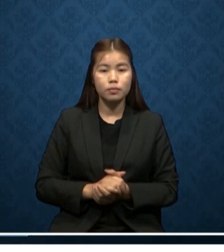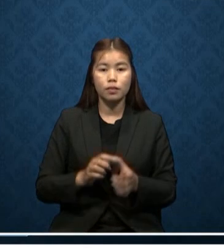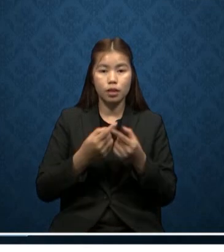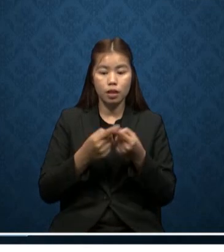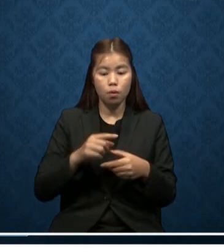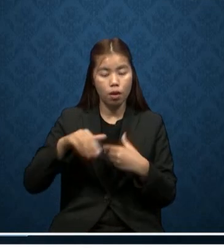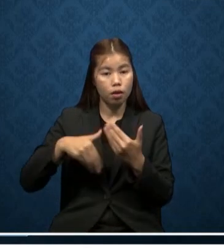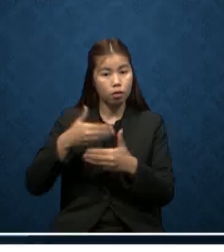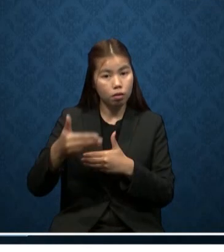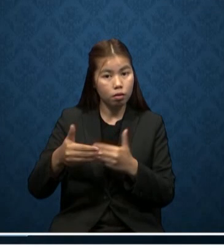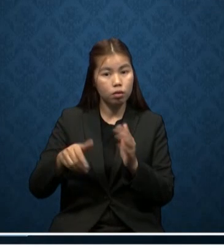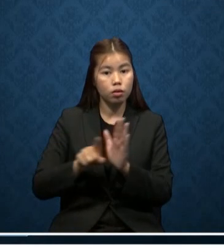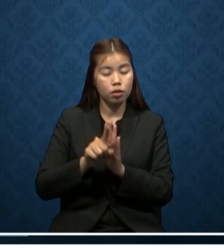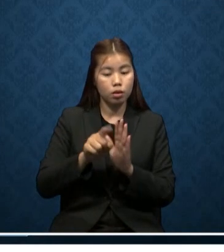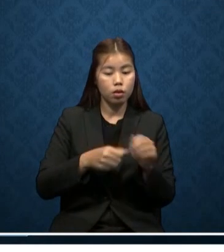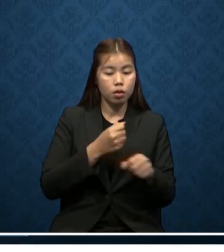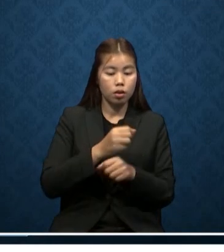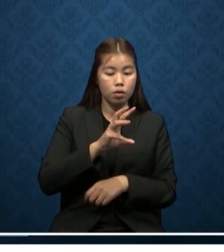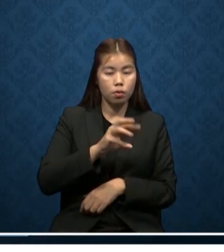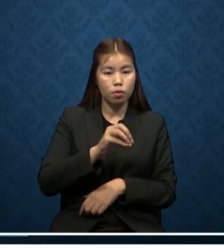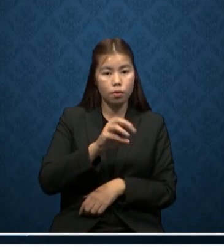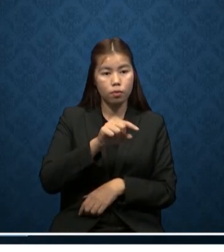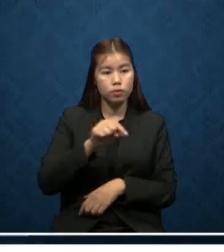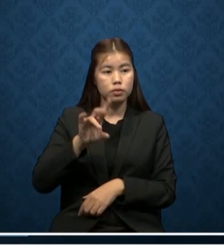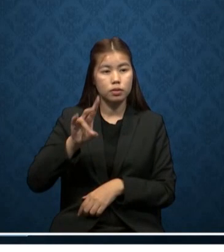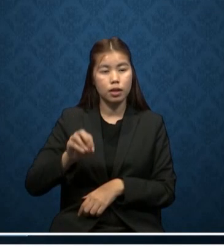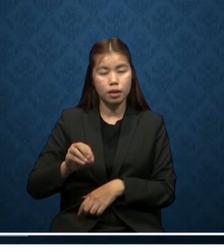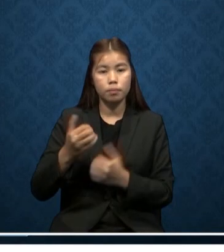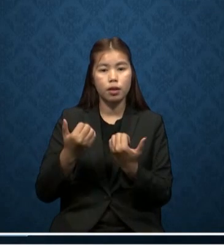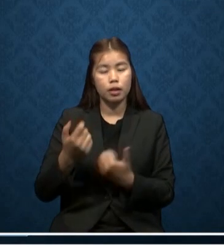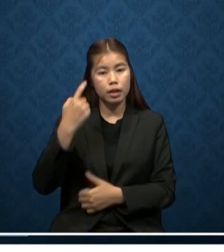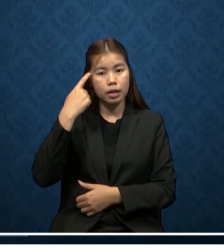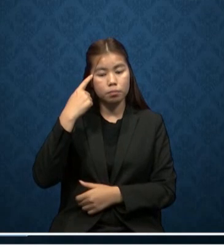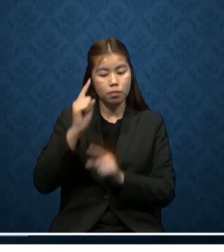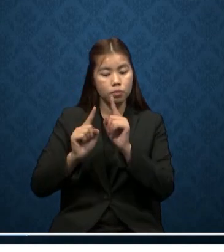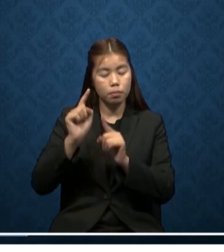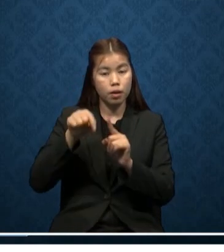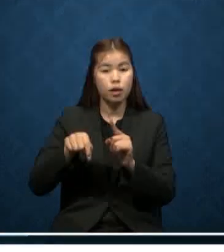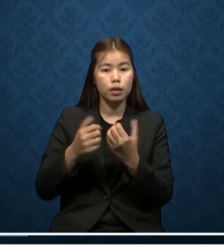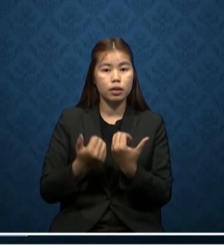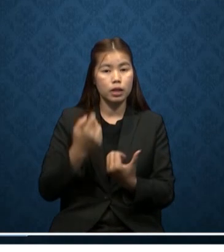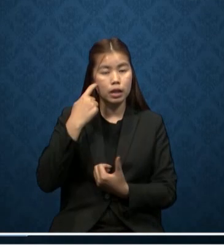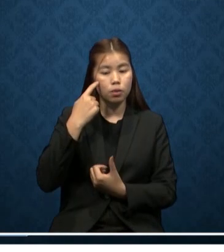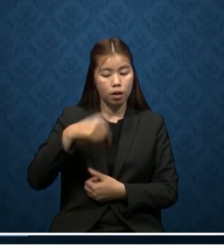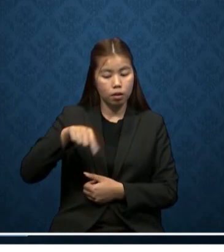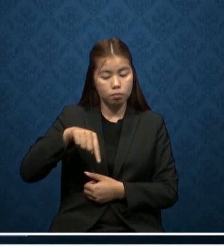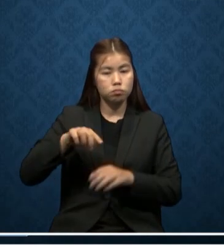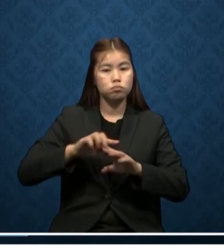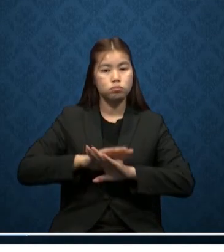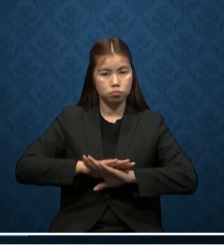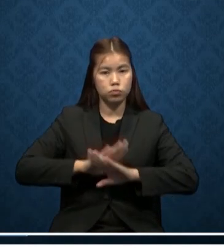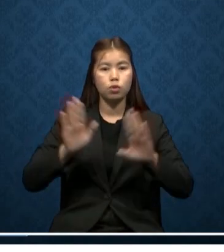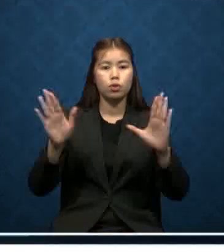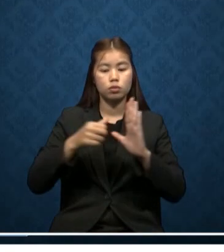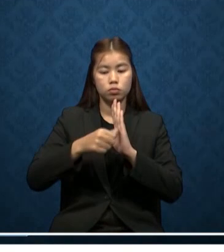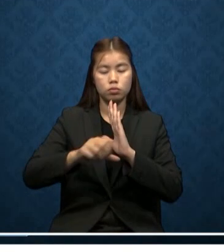รอบต่อไปนะครับ 6670เนี่ยเป้าหมายตัวเนี้ยตัวชื่อว่าตัวเนี้ยสภาพัฒได้ตัดทิ้งไปนะฮะเรา